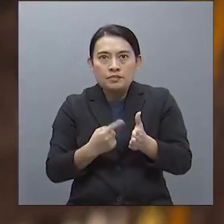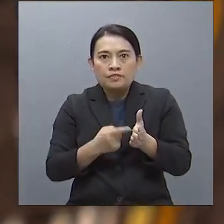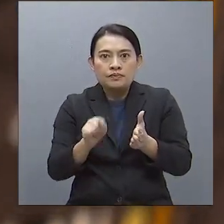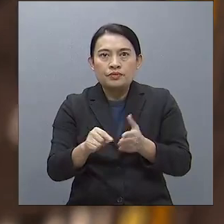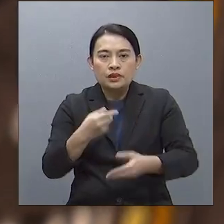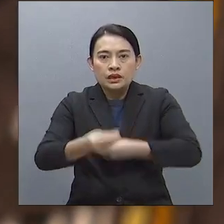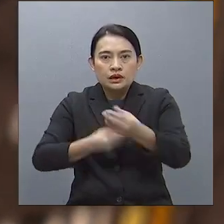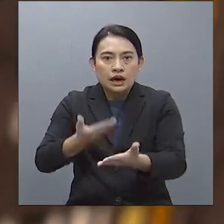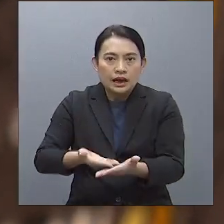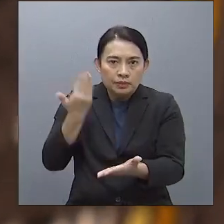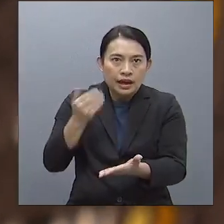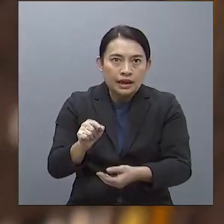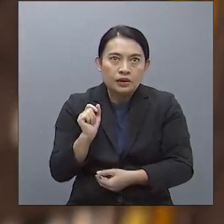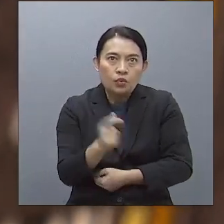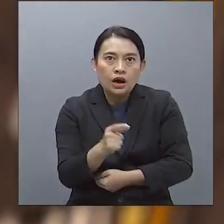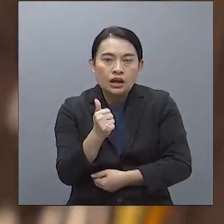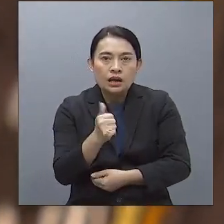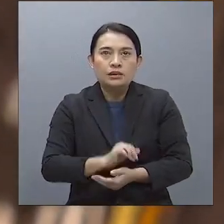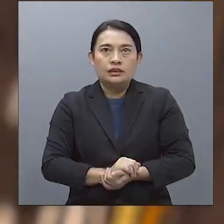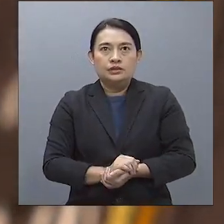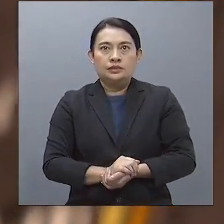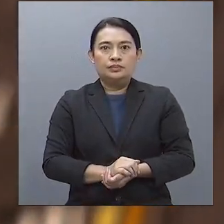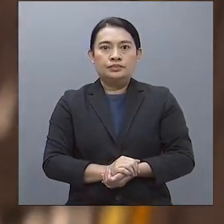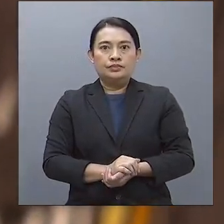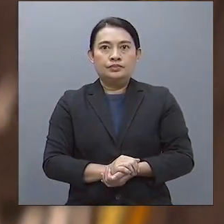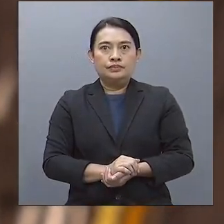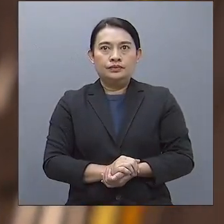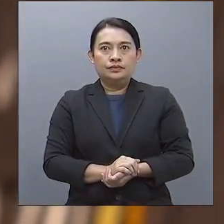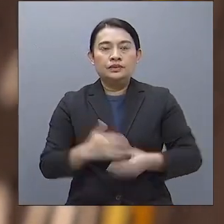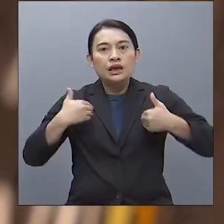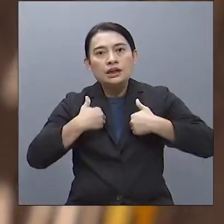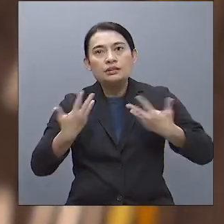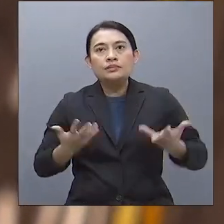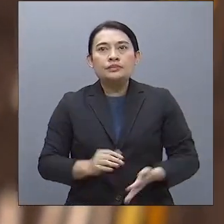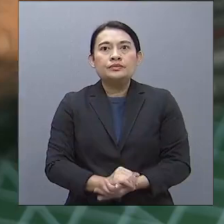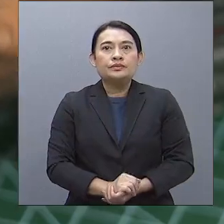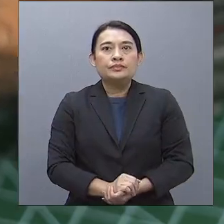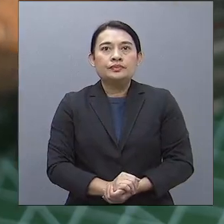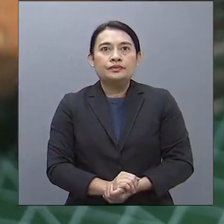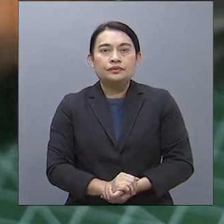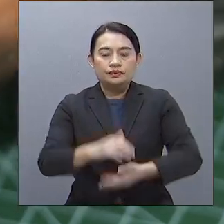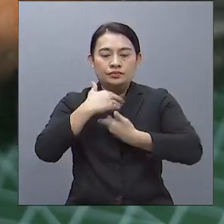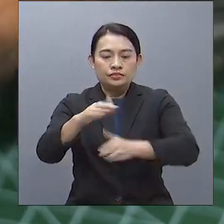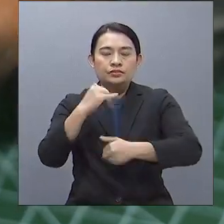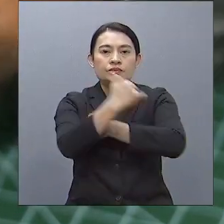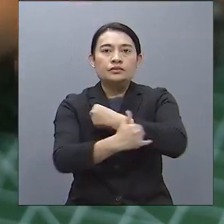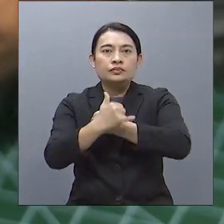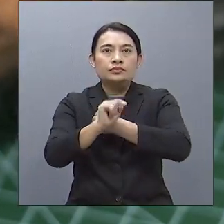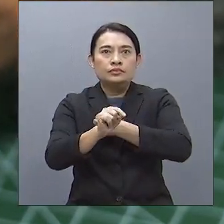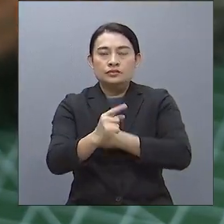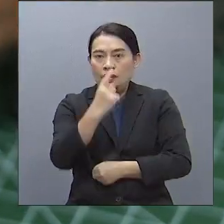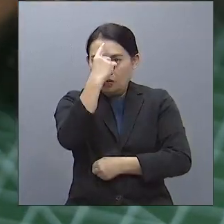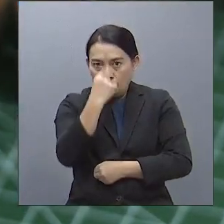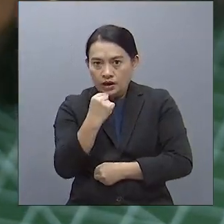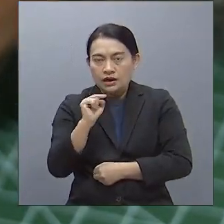พงกว่านี้นิดนึงได้ไหมได้ไหม งานฝีมือ จะได้ไม่แบบไม่เหนื่อย นี่ไงเผื่อเข้าถึงตลาดต่างประเทศไง ใช่คือต้องบอกว่าคนต่างชาติเนี่ยชอบม